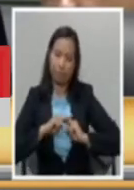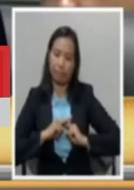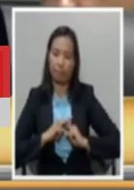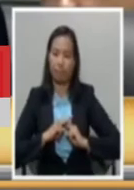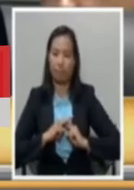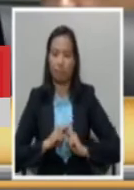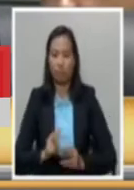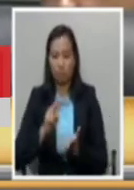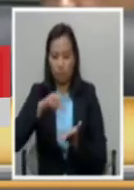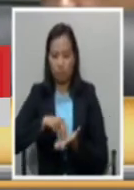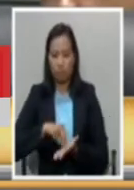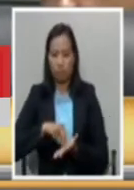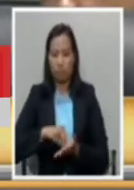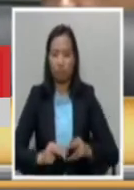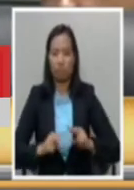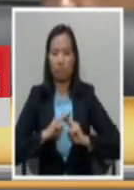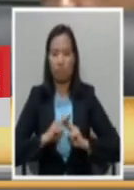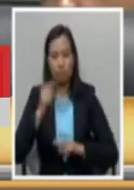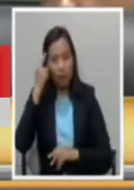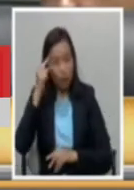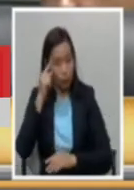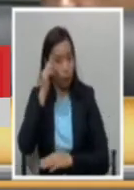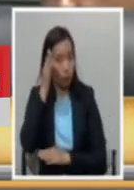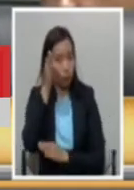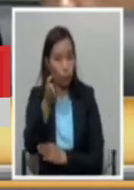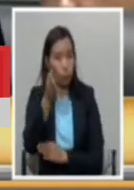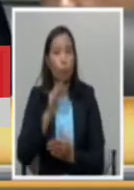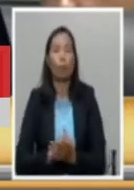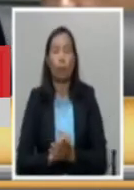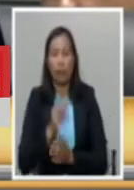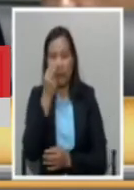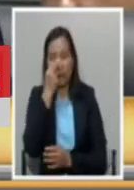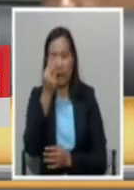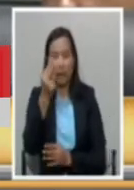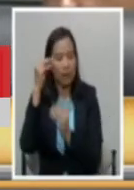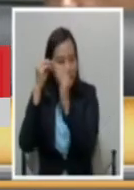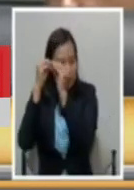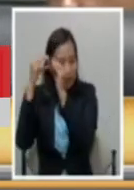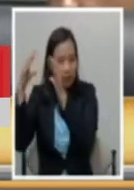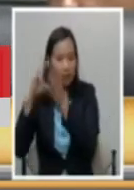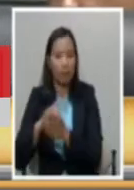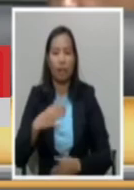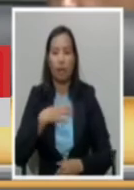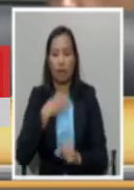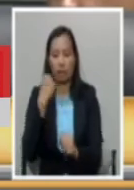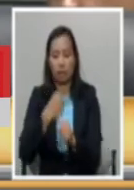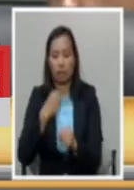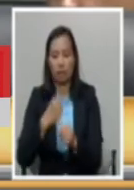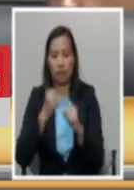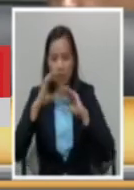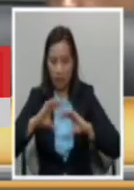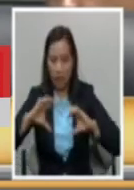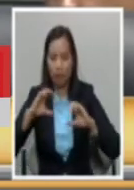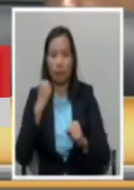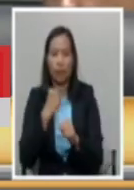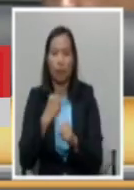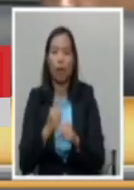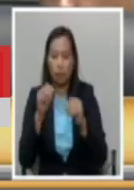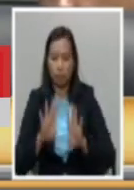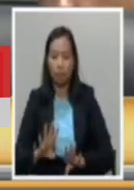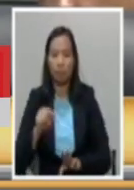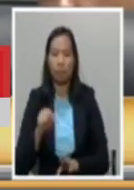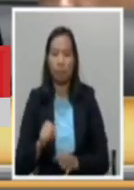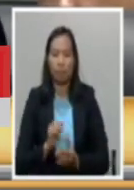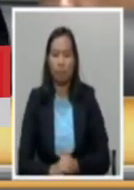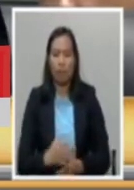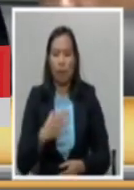ลงทุนไปแล้วเขามองเห็นอนาคตในความเป็นอยู่ในอนาคตเขาต้องการที่อยากจะให้รัฐบาลทำแบบนี้ครับเพราะฉะนั้นเขา